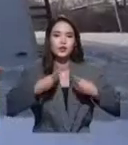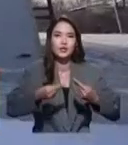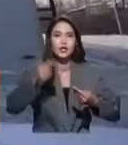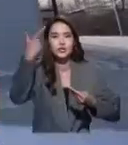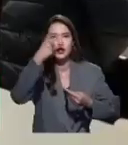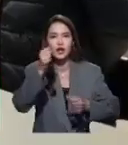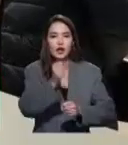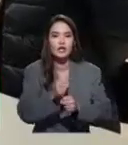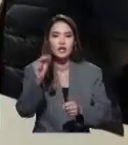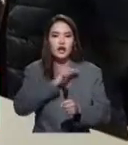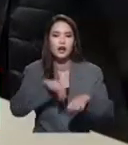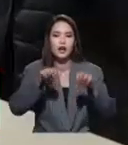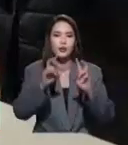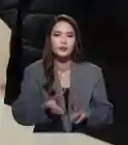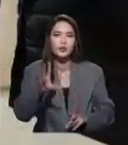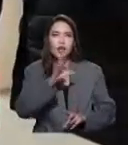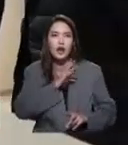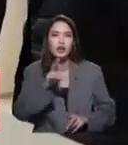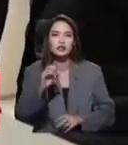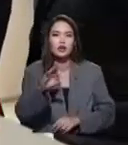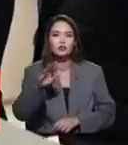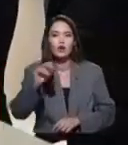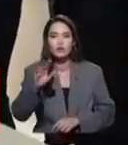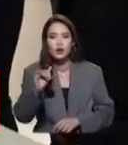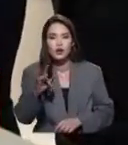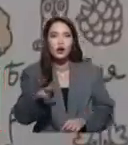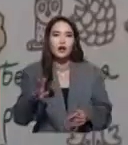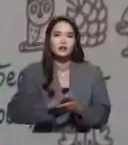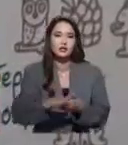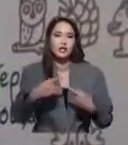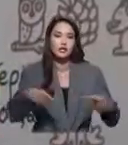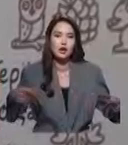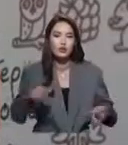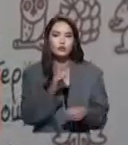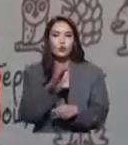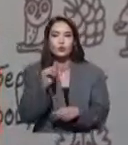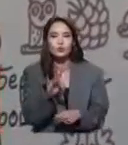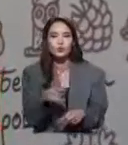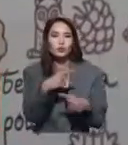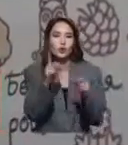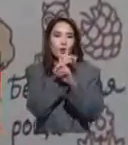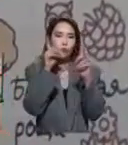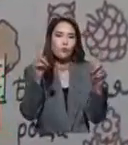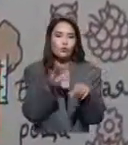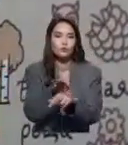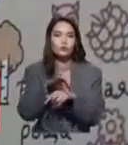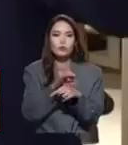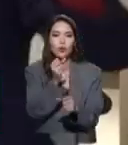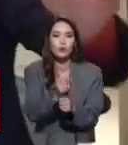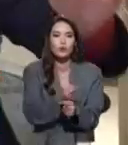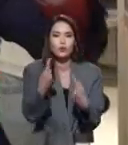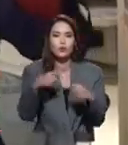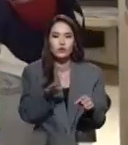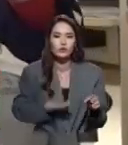аким области отметил, что интерес к Катонкарагайскому району растет с каждым годом. Туры продаются в странах СНГ и за рубежом. Со своей стороны,